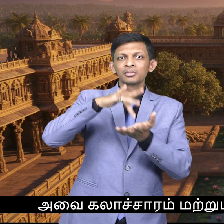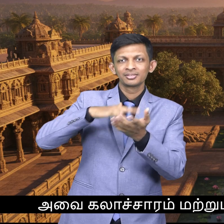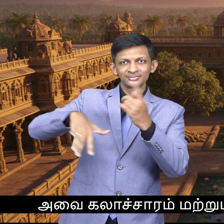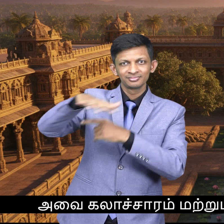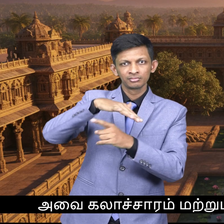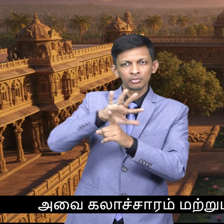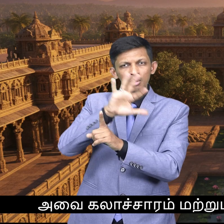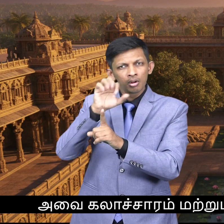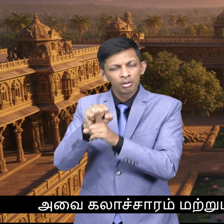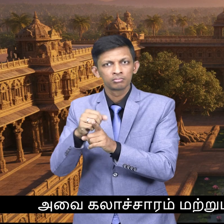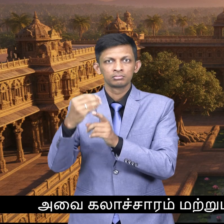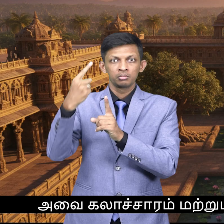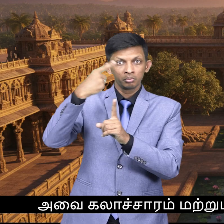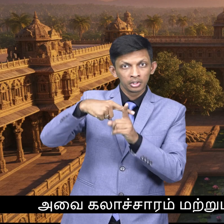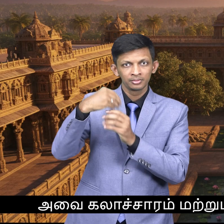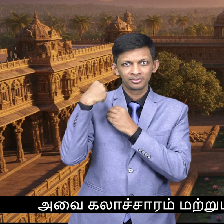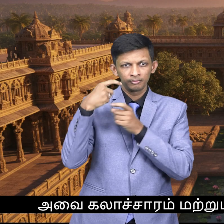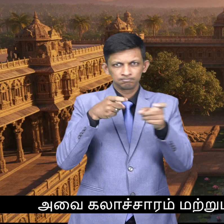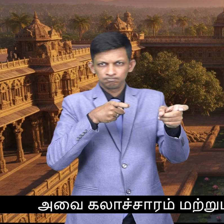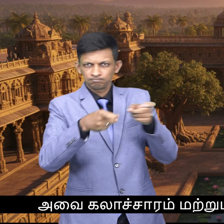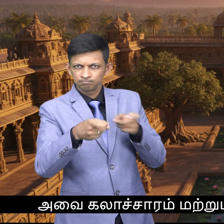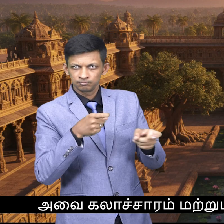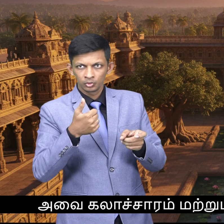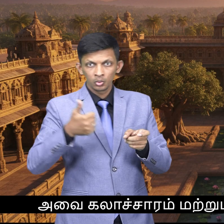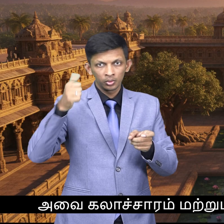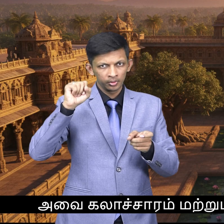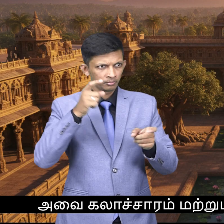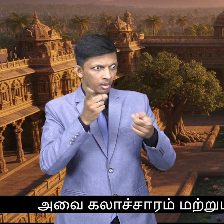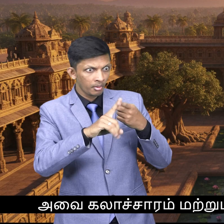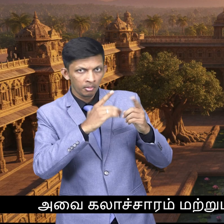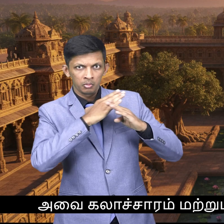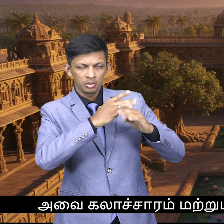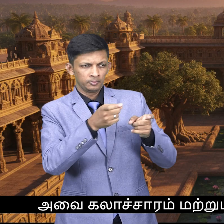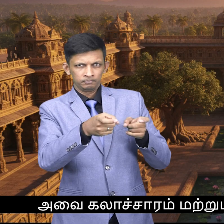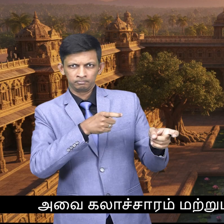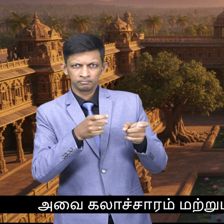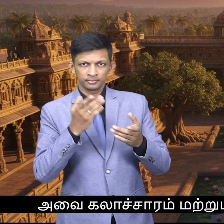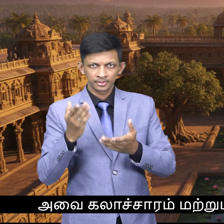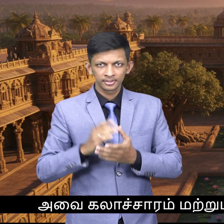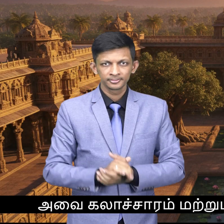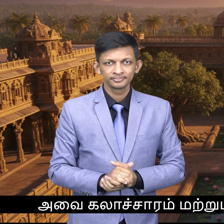அவை கலாச்சாரம் மற்றும் நிர்வாக மையங்களாகவும் இருந்தன.